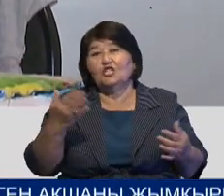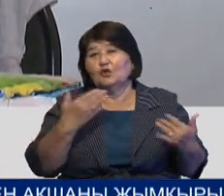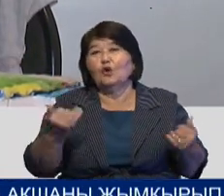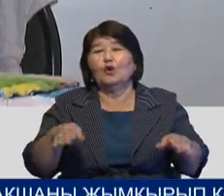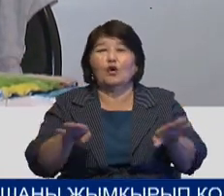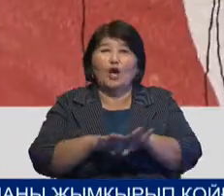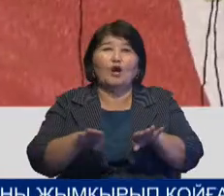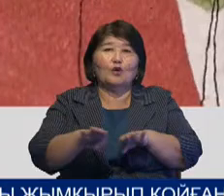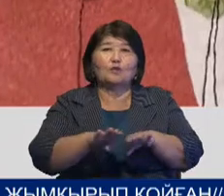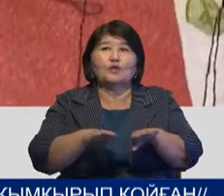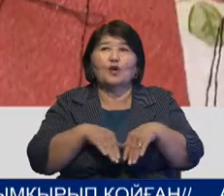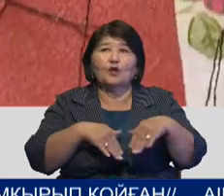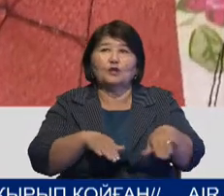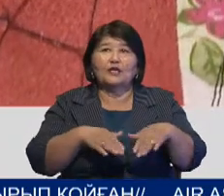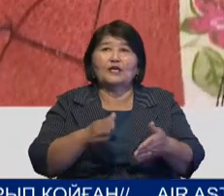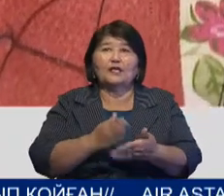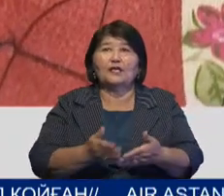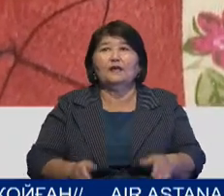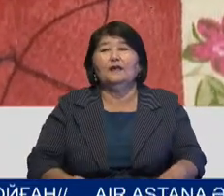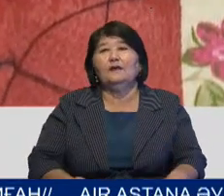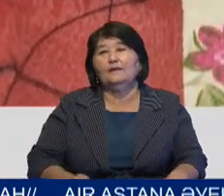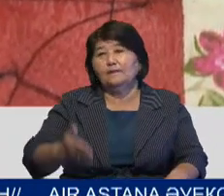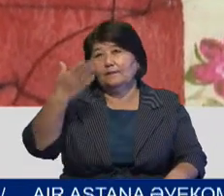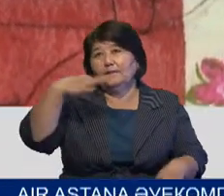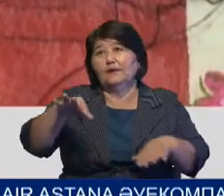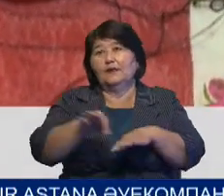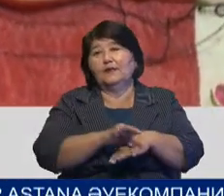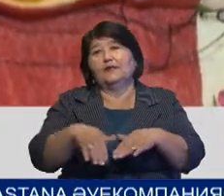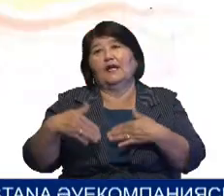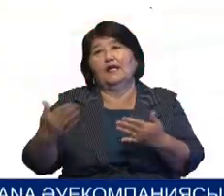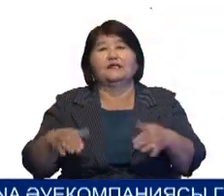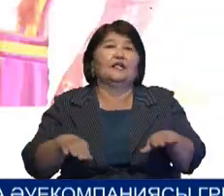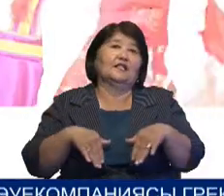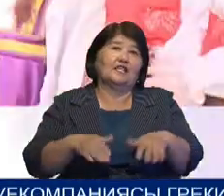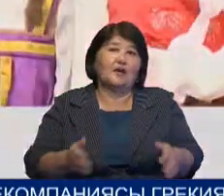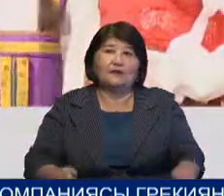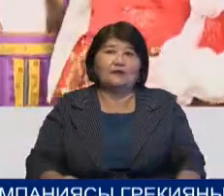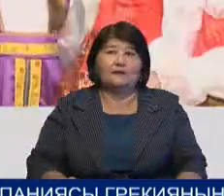көрпешені құраймыз, тігеміз, келін түскенде келіннің астына тігеміз.